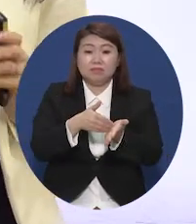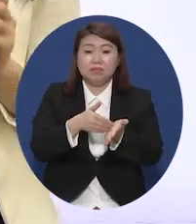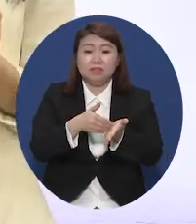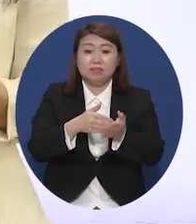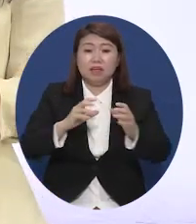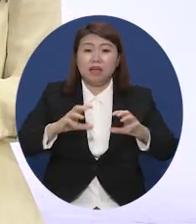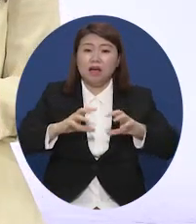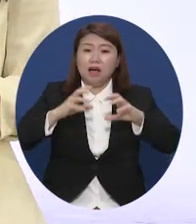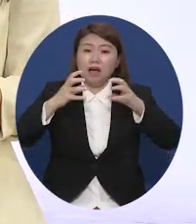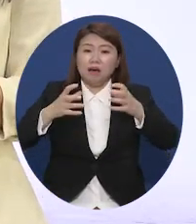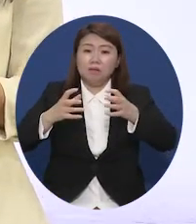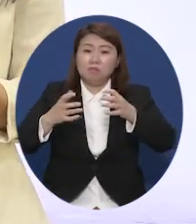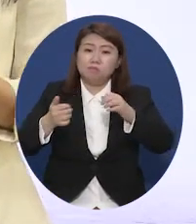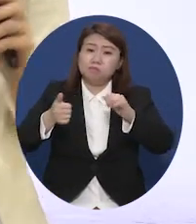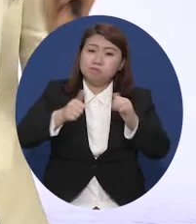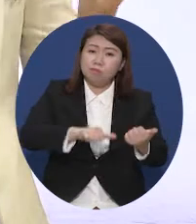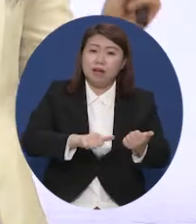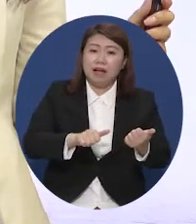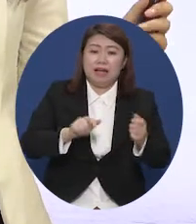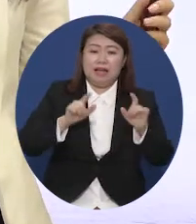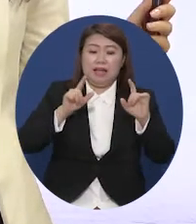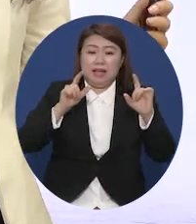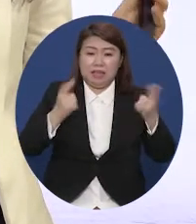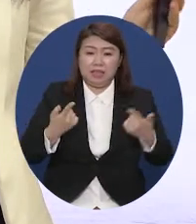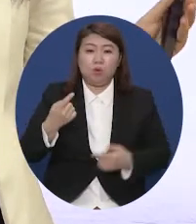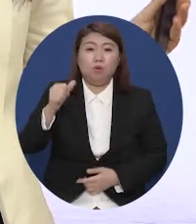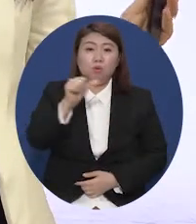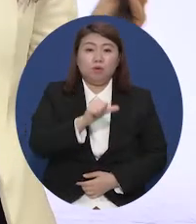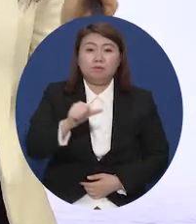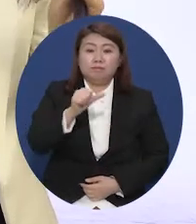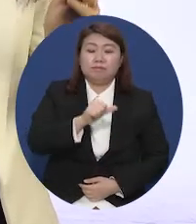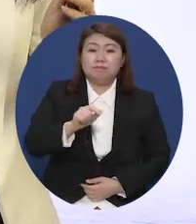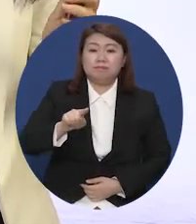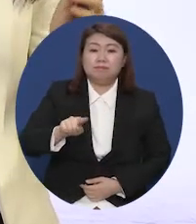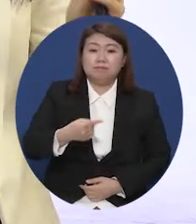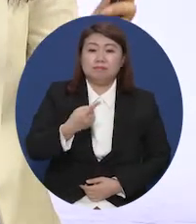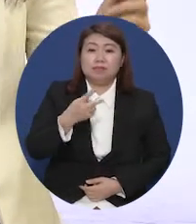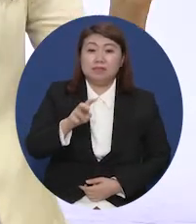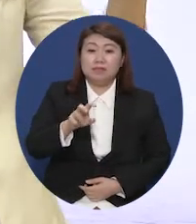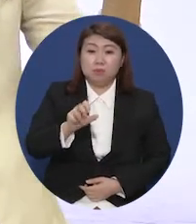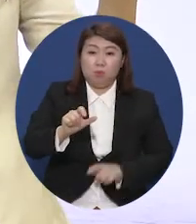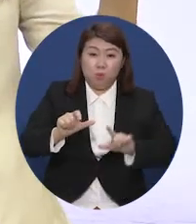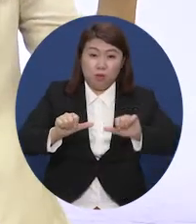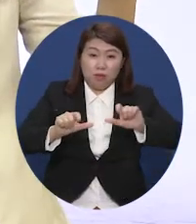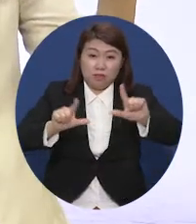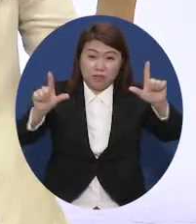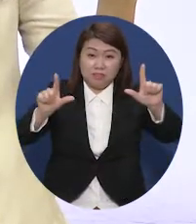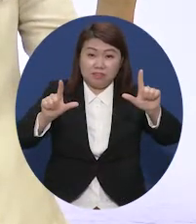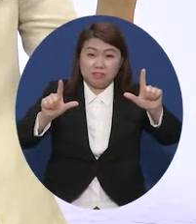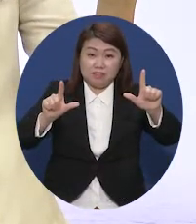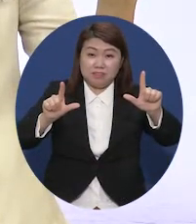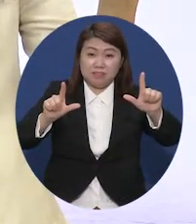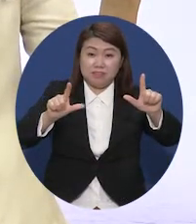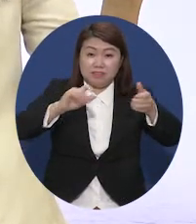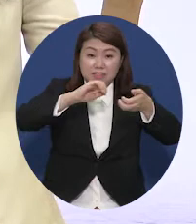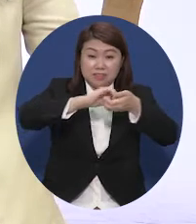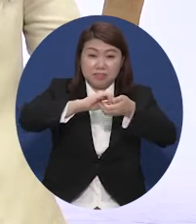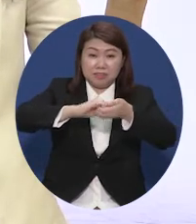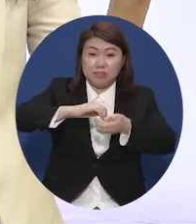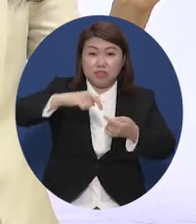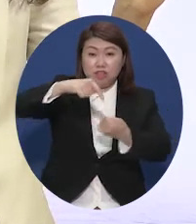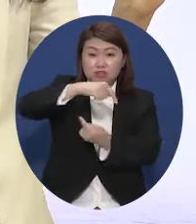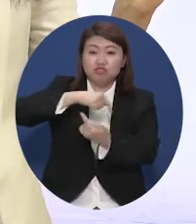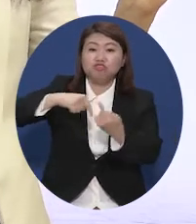이것은 지구의 종말이 예언한 것이 아니라 장주기력인 5125년의 주기가 끝나는 날이었던 것입니다